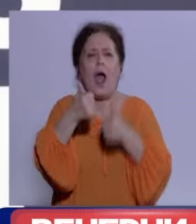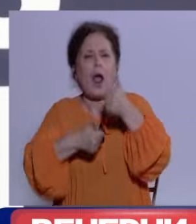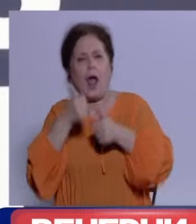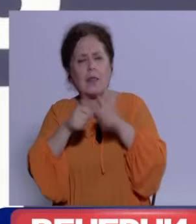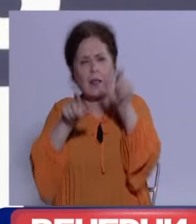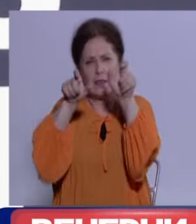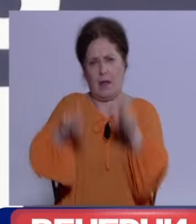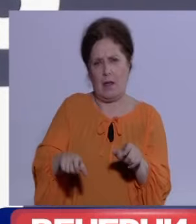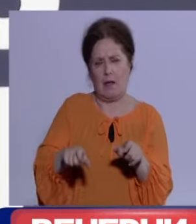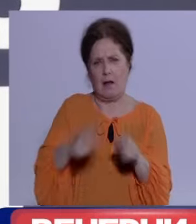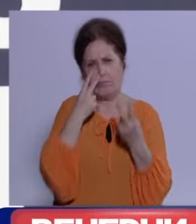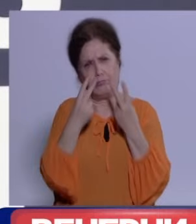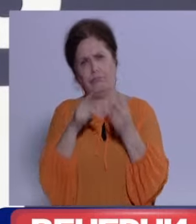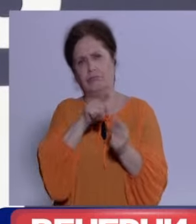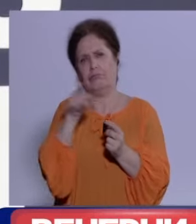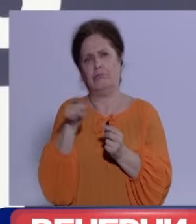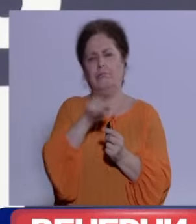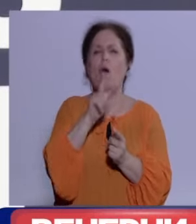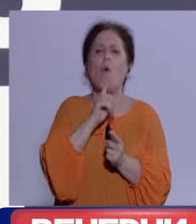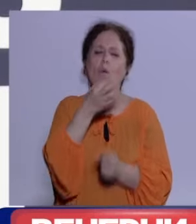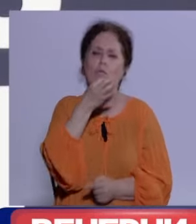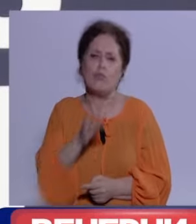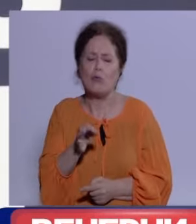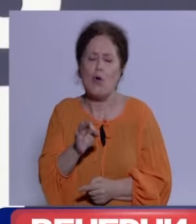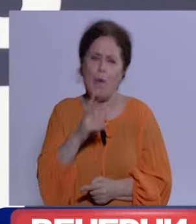кандидатите своите